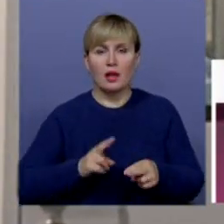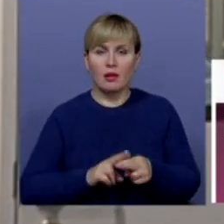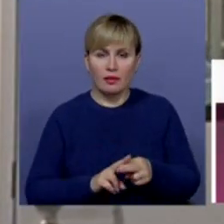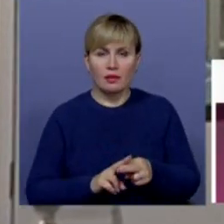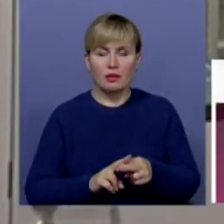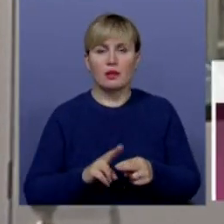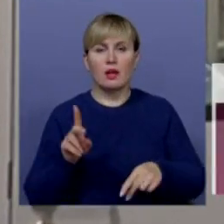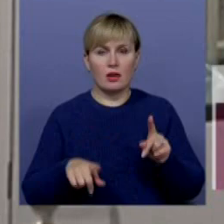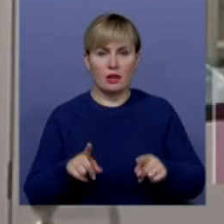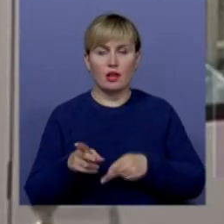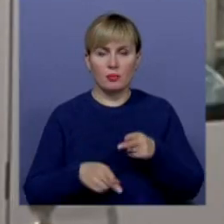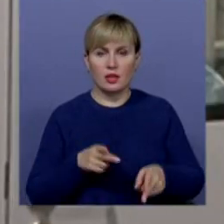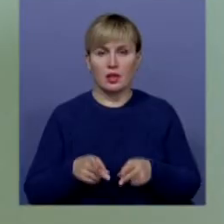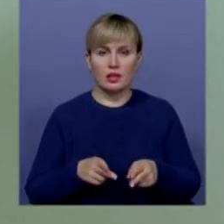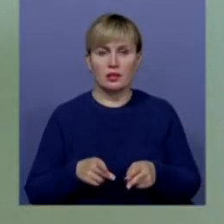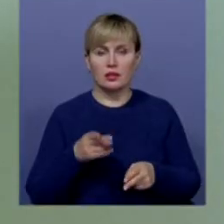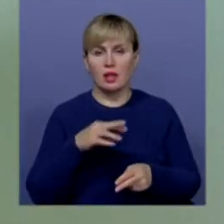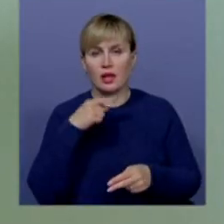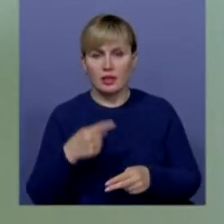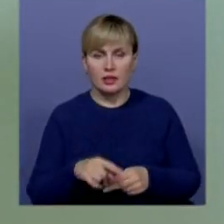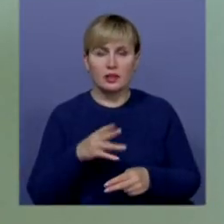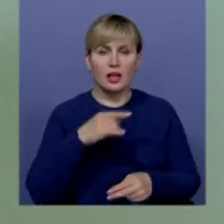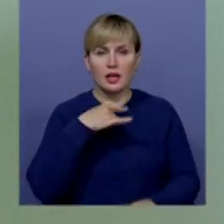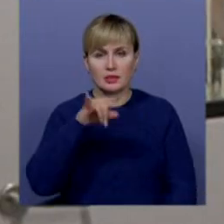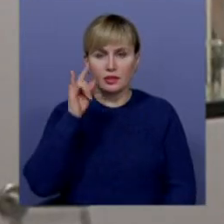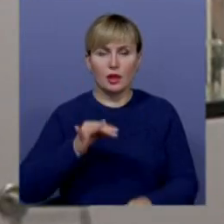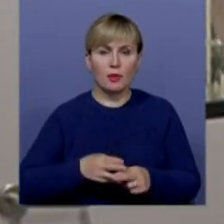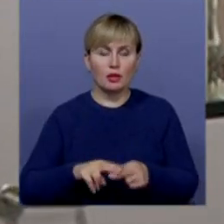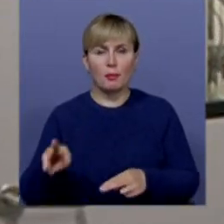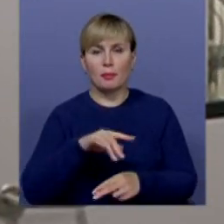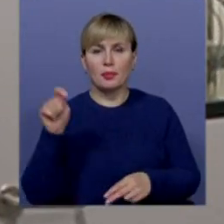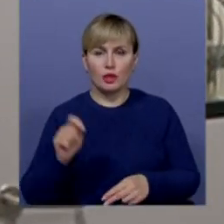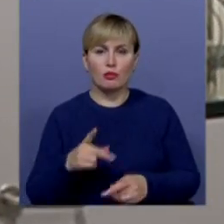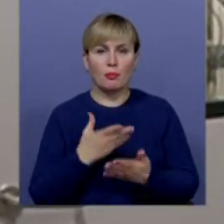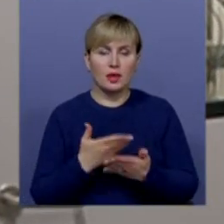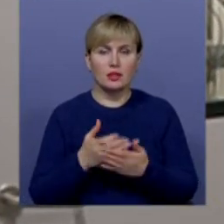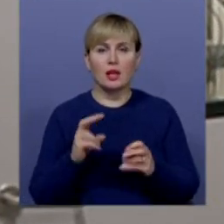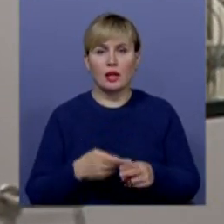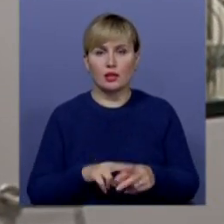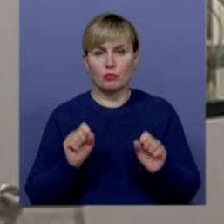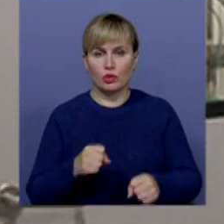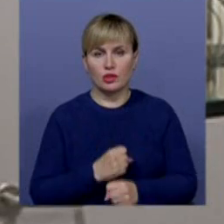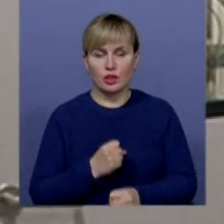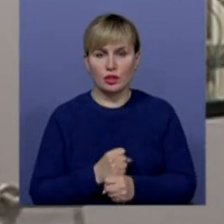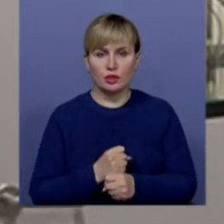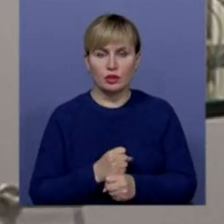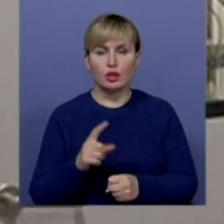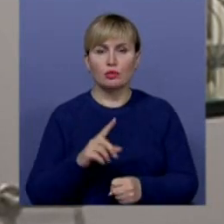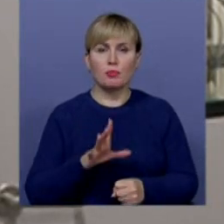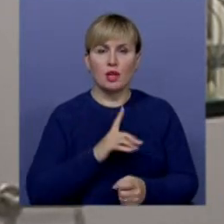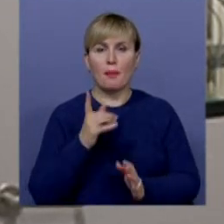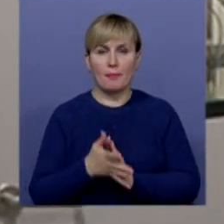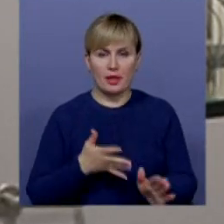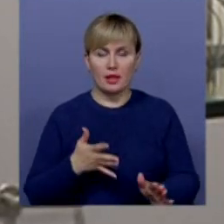достаточно редкие операции для России, и для Казахстана. Мы поэтому приехали, чтобы показать, как это можно делать, чтобы это было